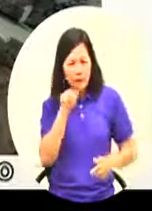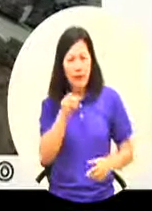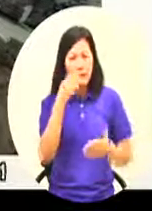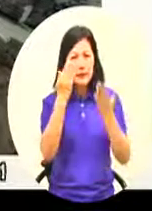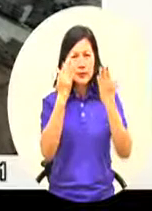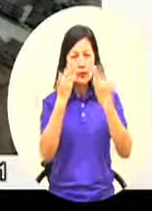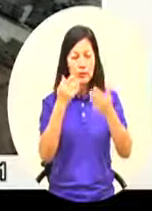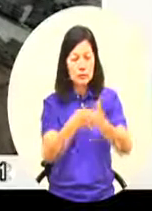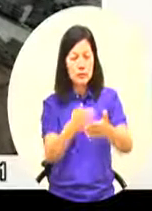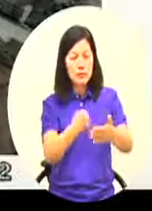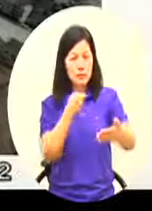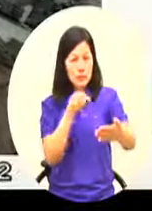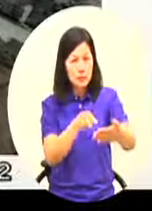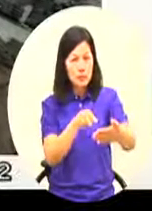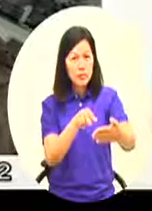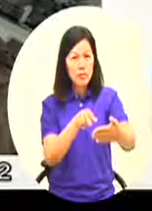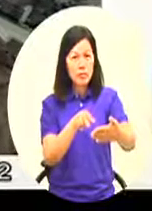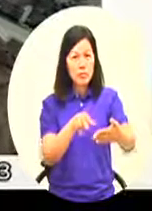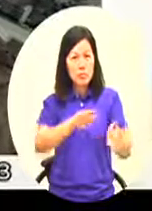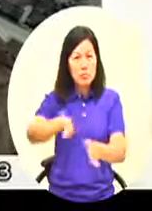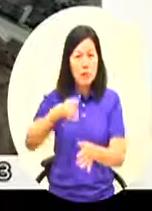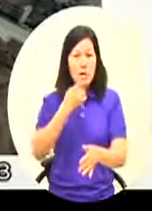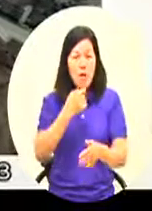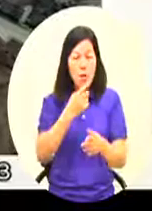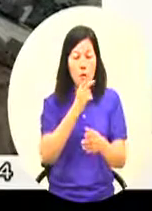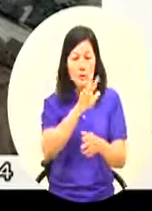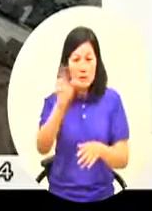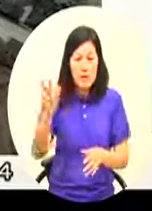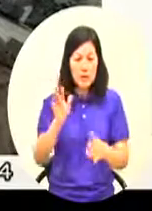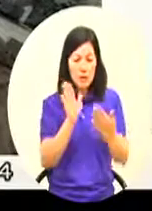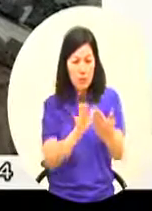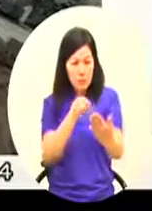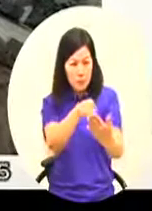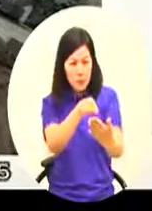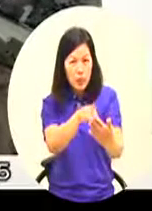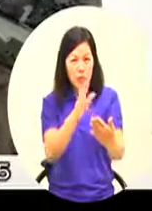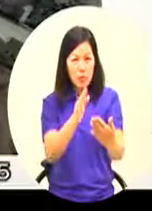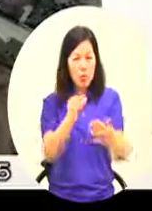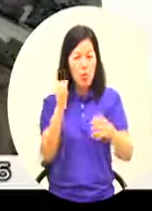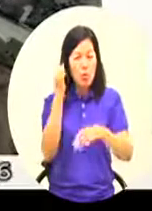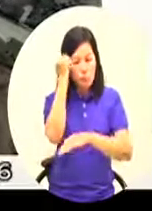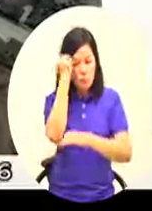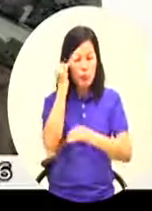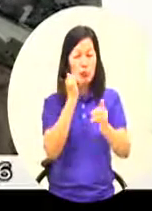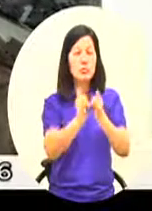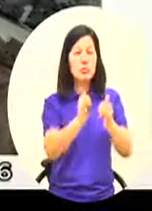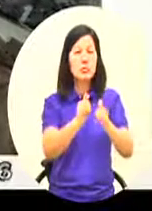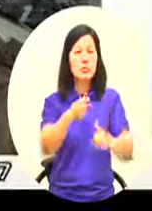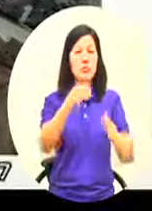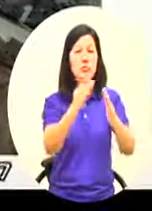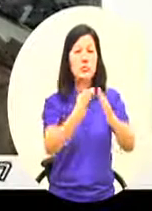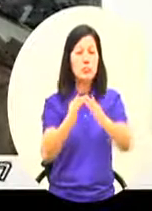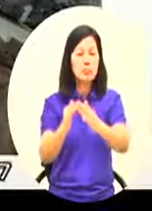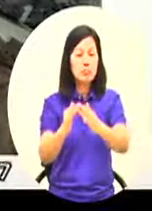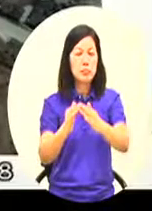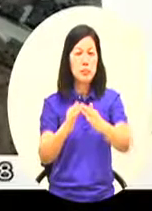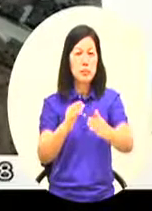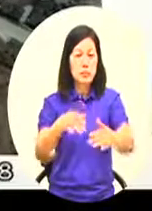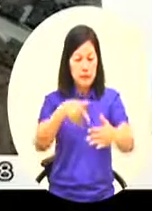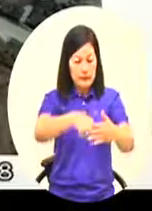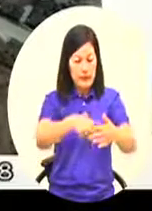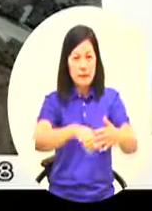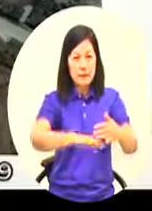这张图除了那个红色的对面有民宅以外，其实在它的下面两